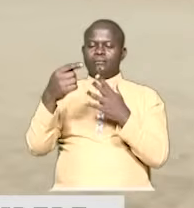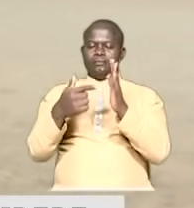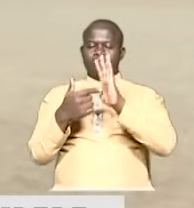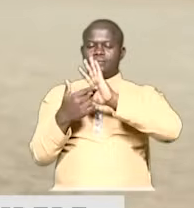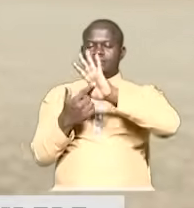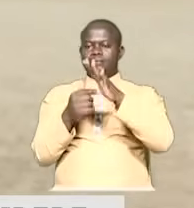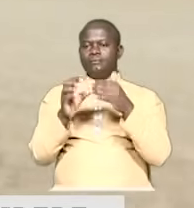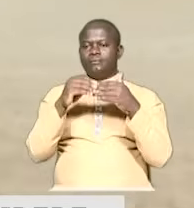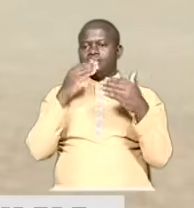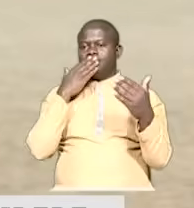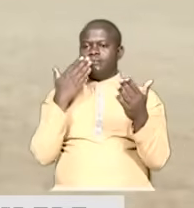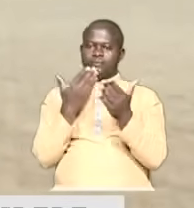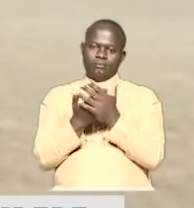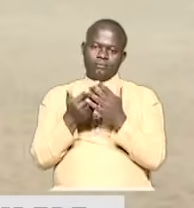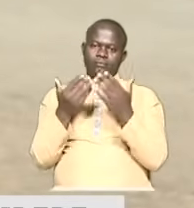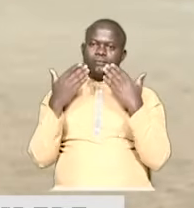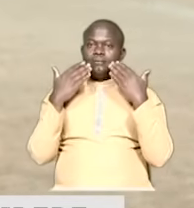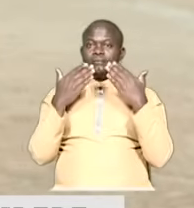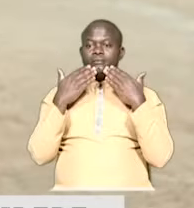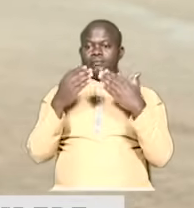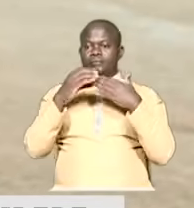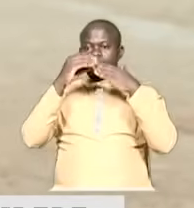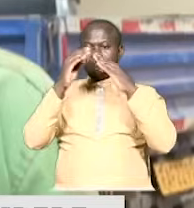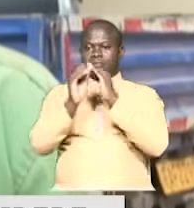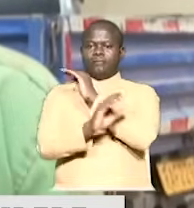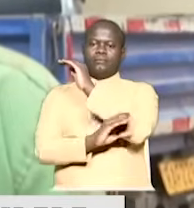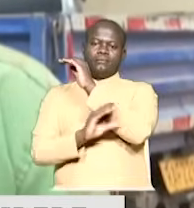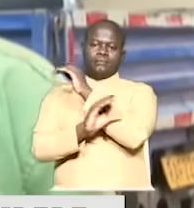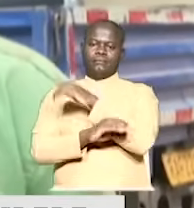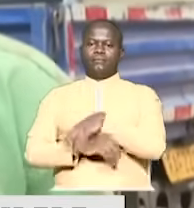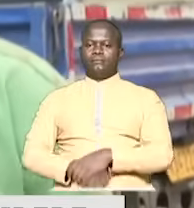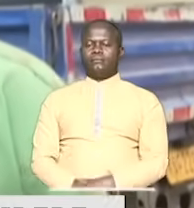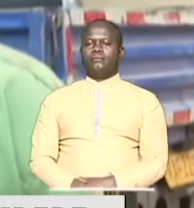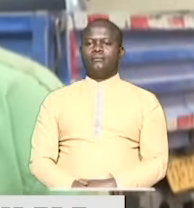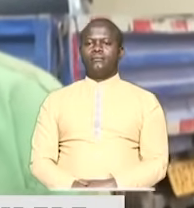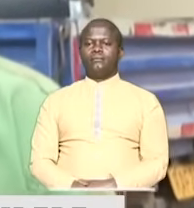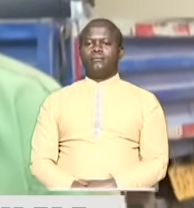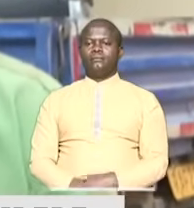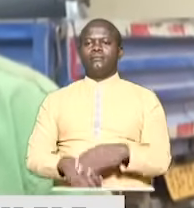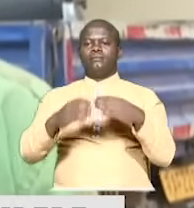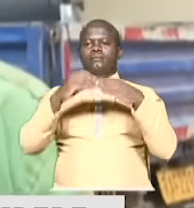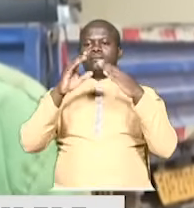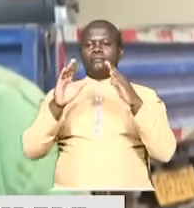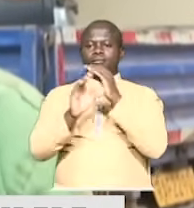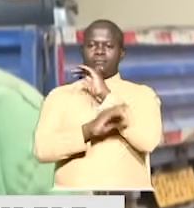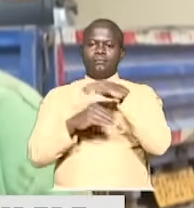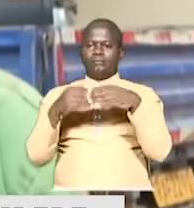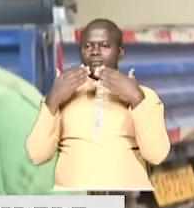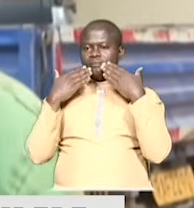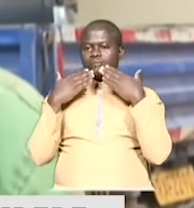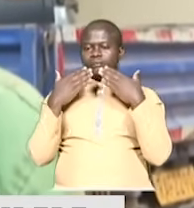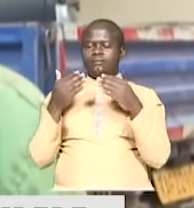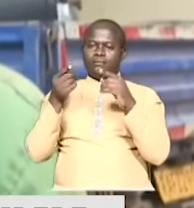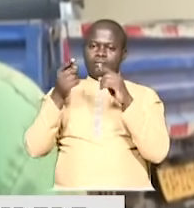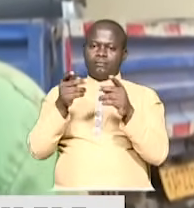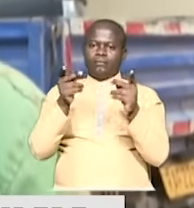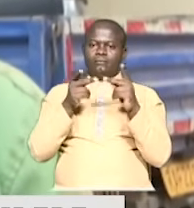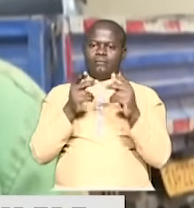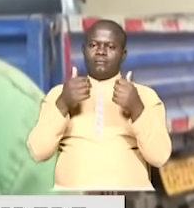ikimenyetso cy'imiyoborere myiza bashimira ubuyobozi bw'igihugu. Ubuyobozi bw'igihugu tubushimira yuko bwadushyize ahantu